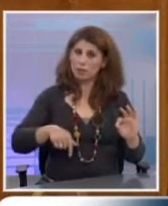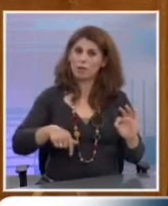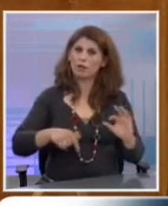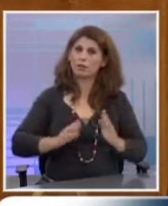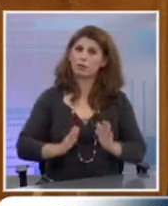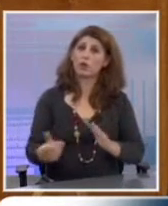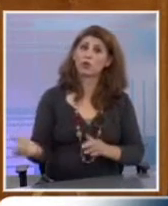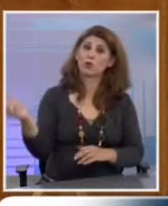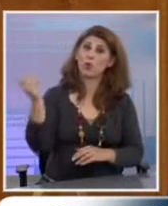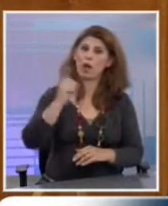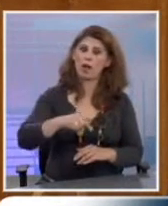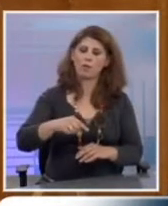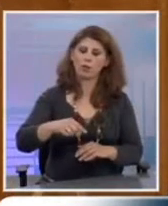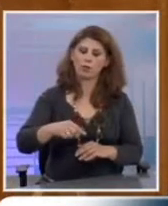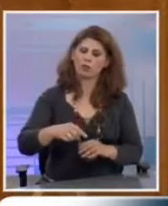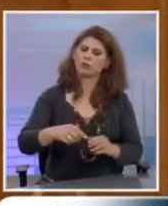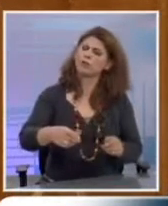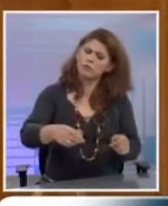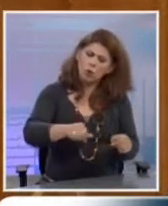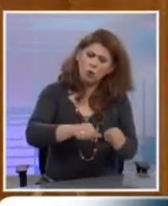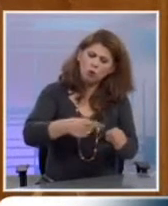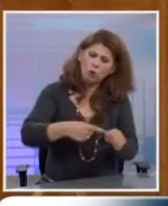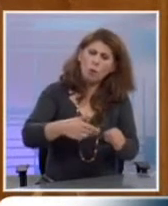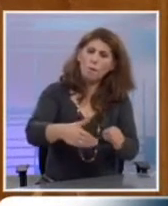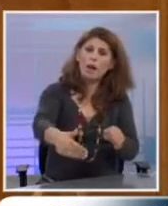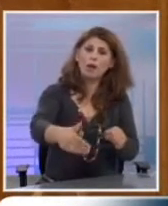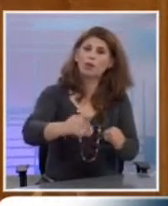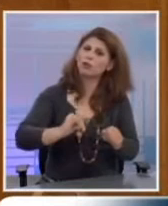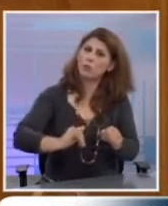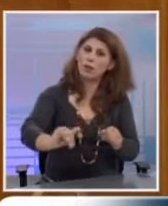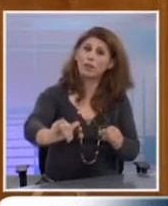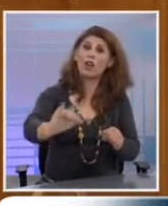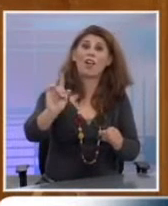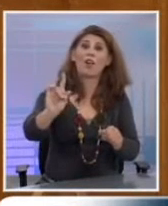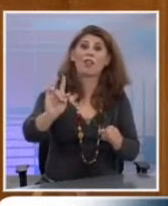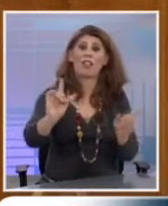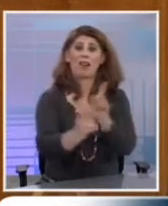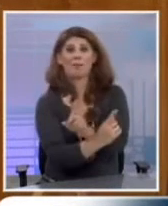στο αύριο και στο κοντινό και στο μακρινό, αλλά όχι ανάποδα.